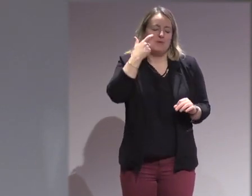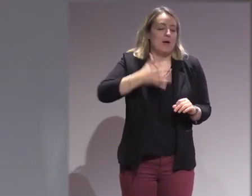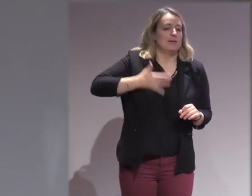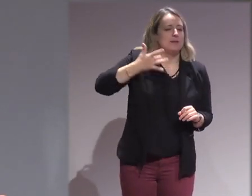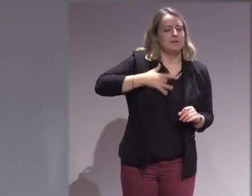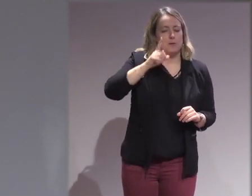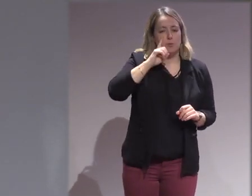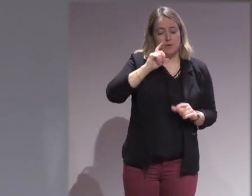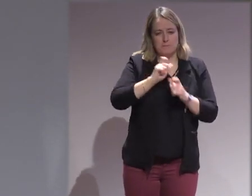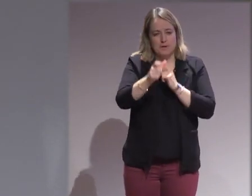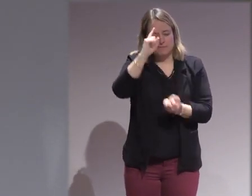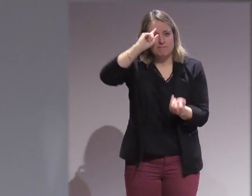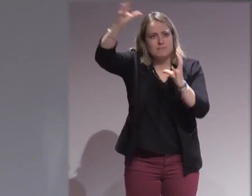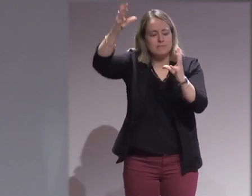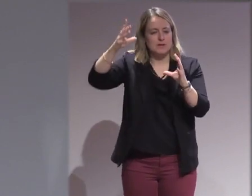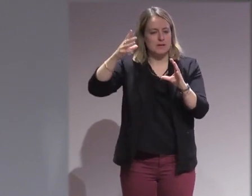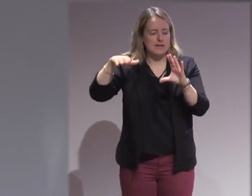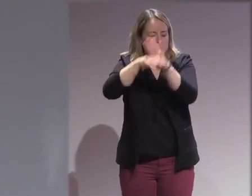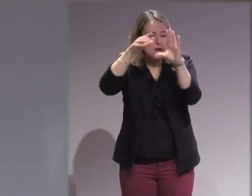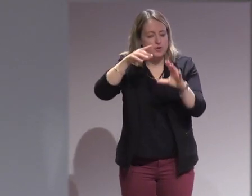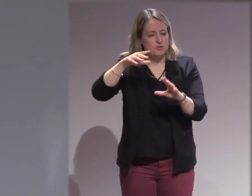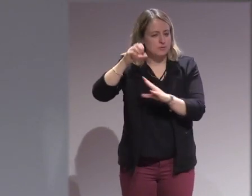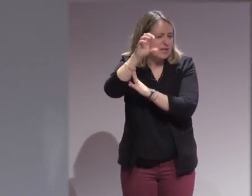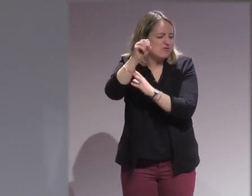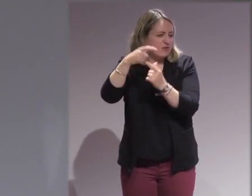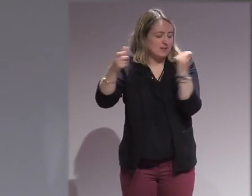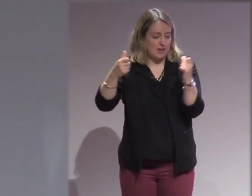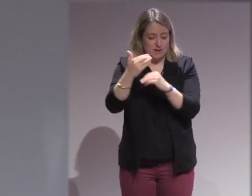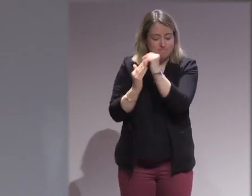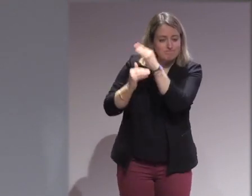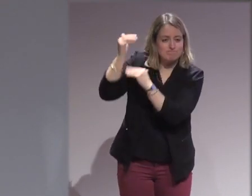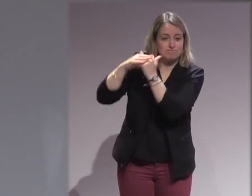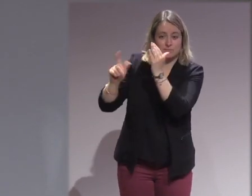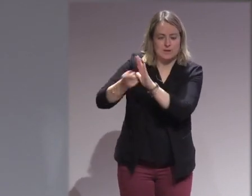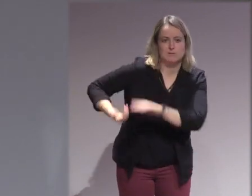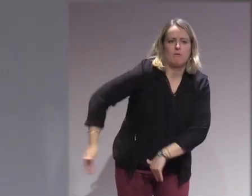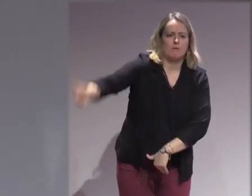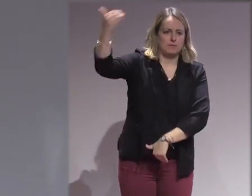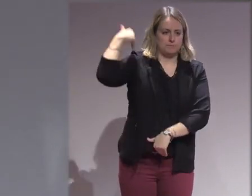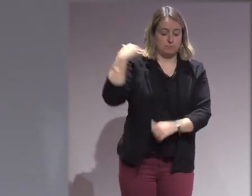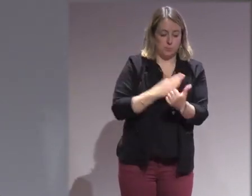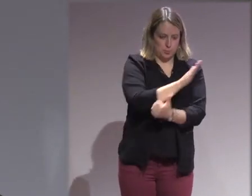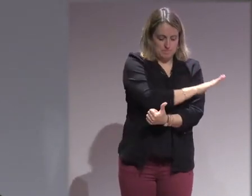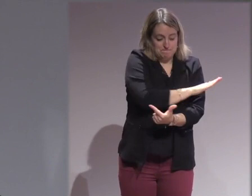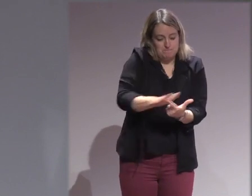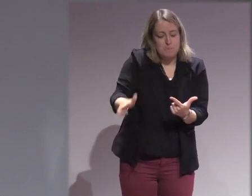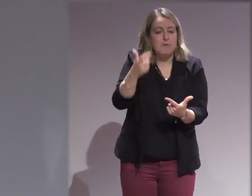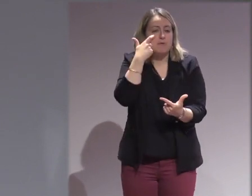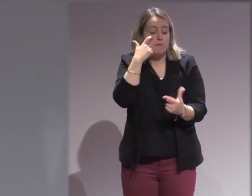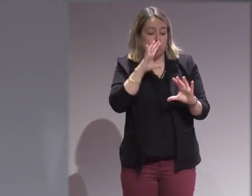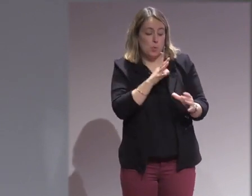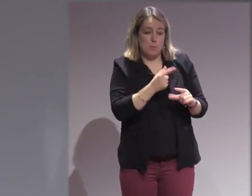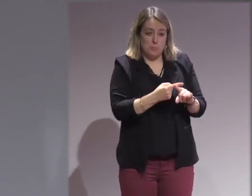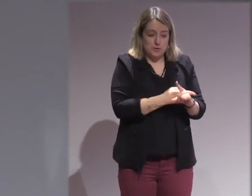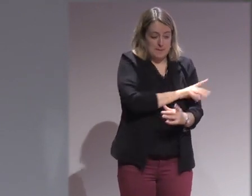de représentations et de stéréotypes sur l'adoption et les personnes adoptées qui ont été construits à cette époque-là. Ensuite, on verra comment l'inclusion des